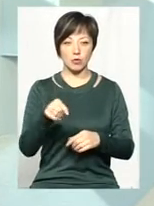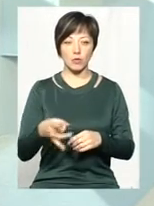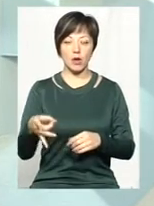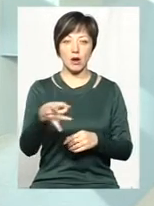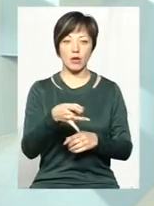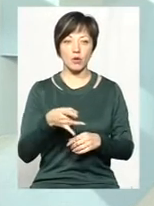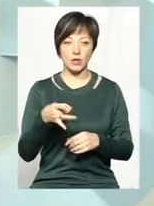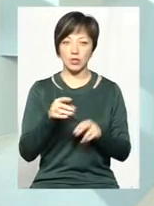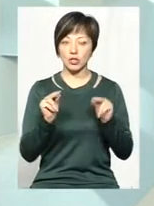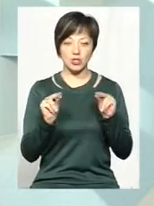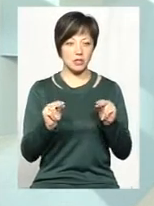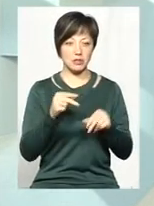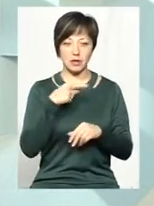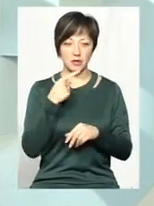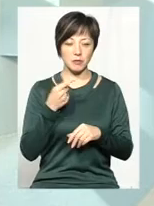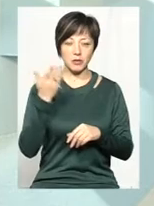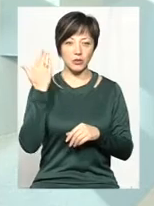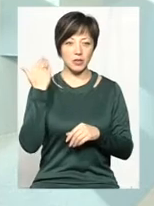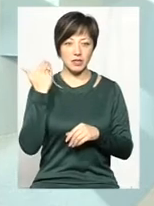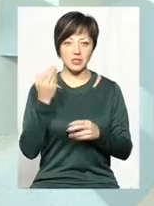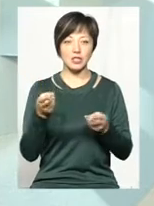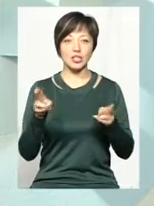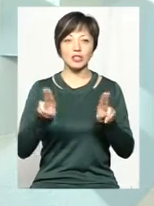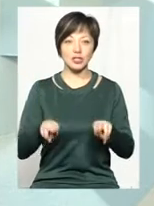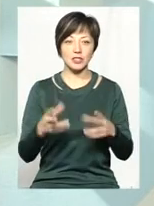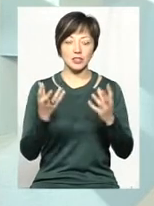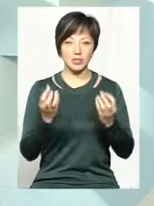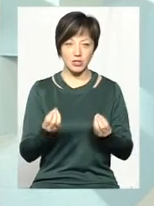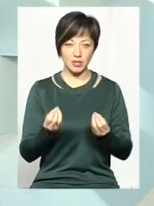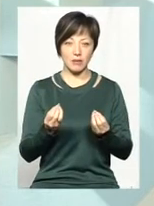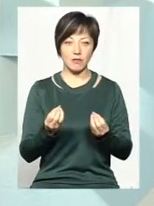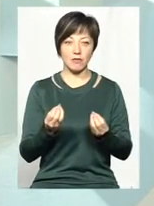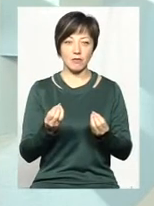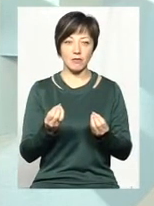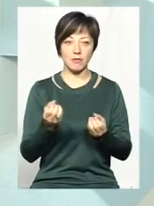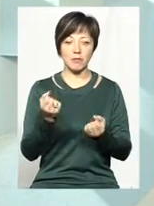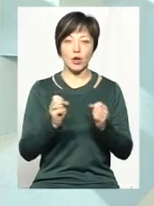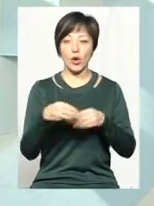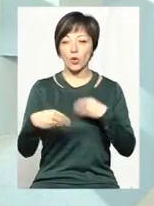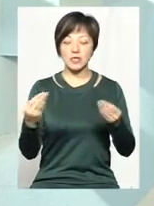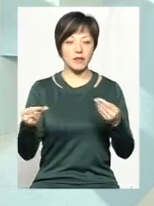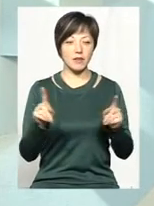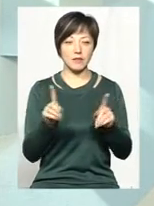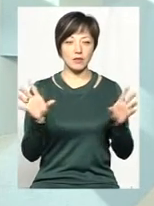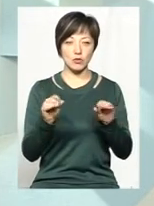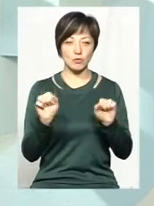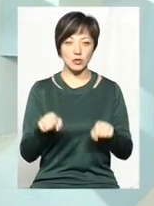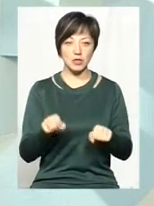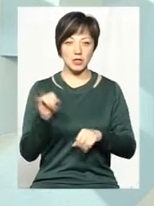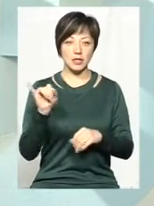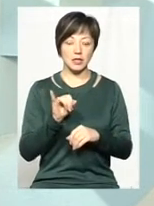районі. І чесно кажучи, ми тоді навіть залишили ще в машині. Ну, ми роздавали все, що могли тоді,